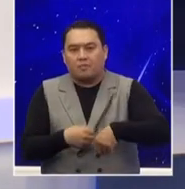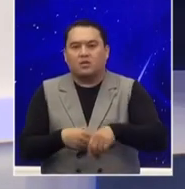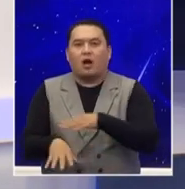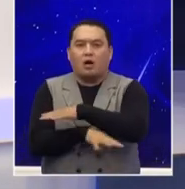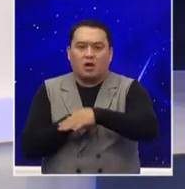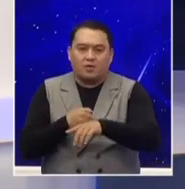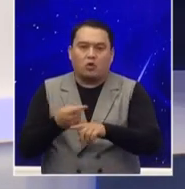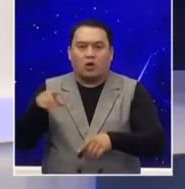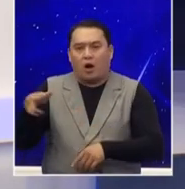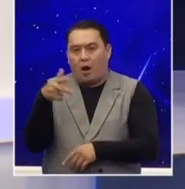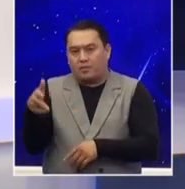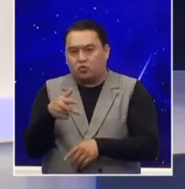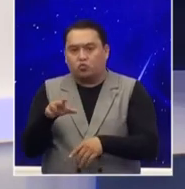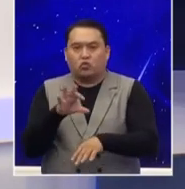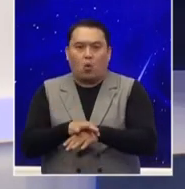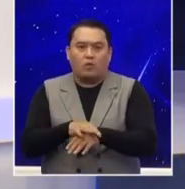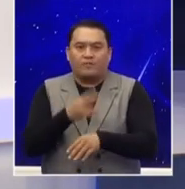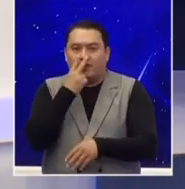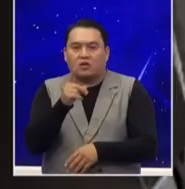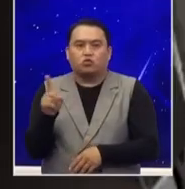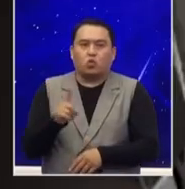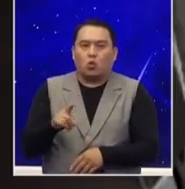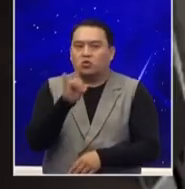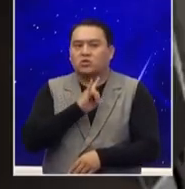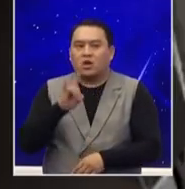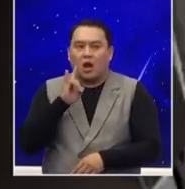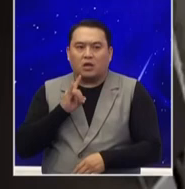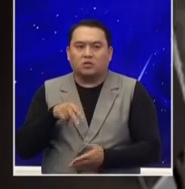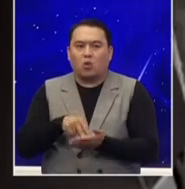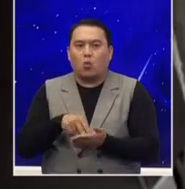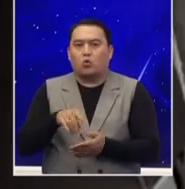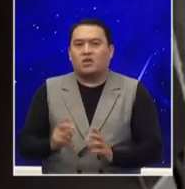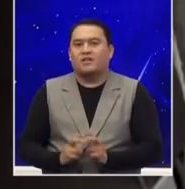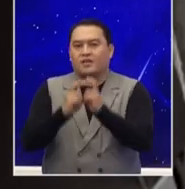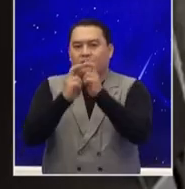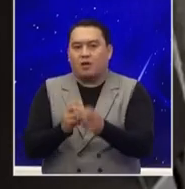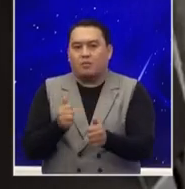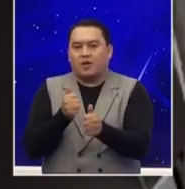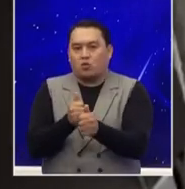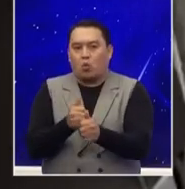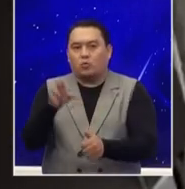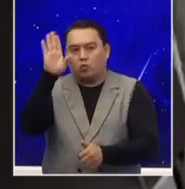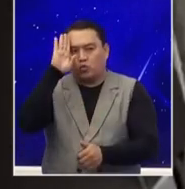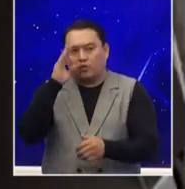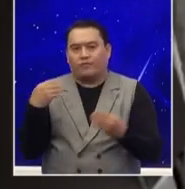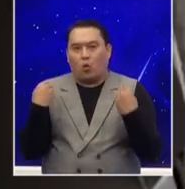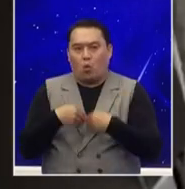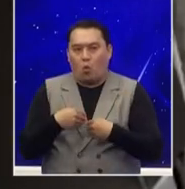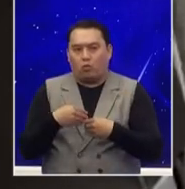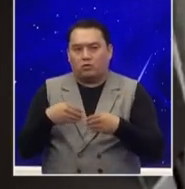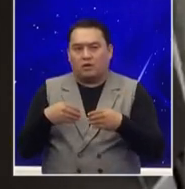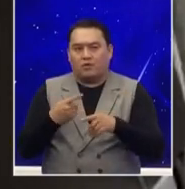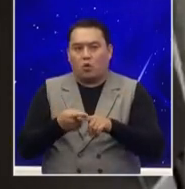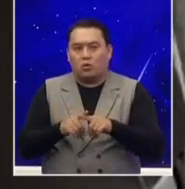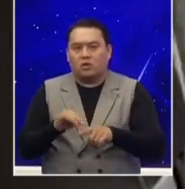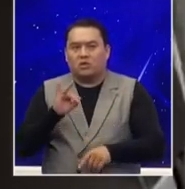сообщает zakon.kz на кадрах видно как женщина стоит у лифта к ней подходит мужчина в куртке с надетым на голову